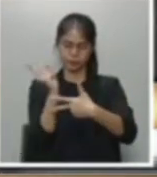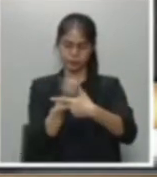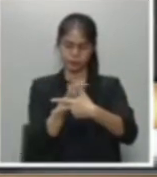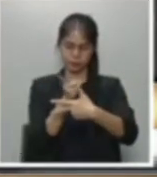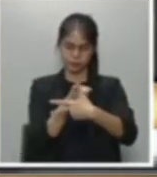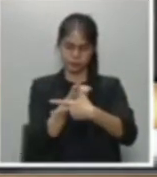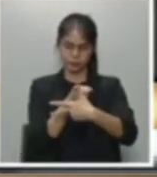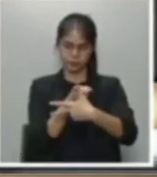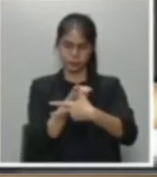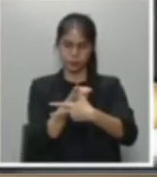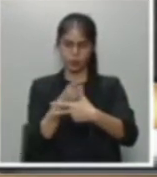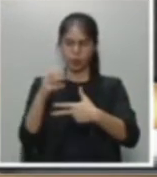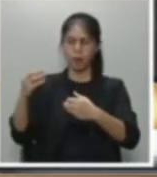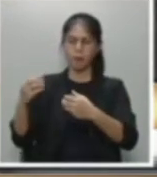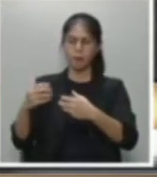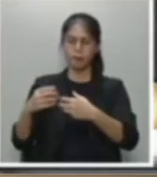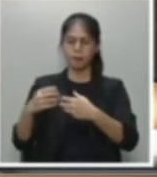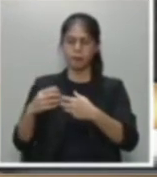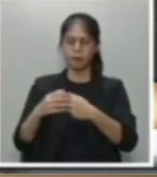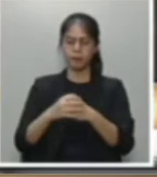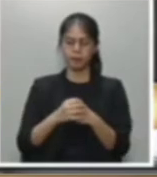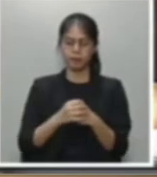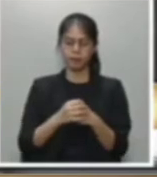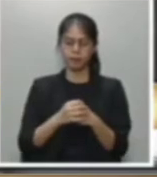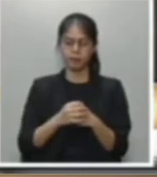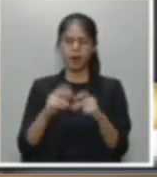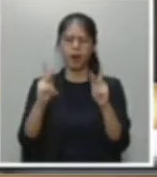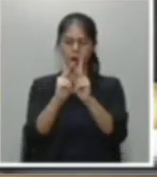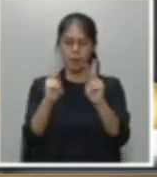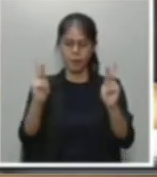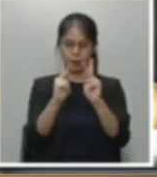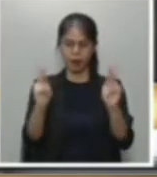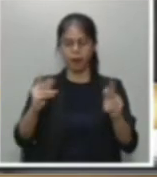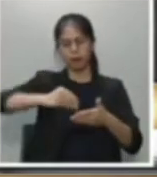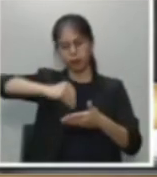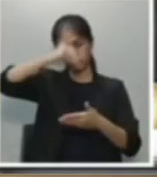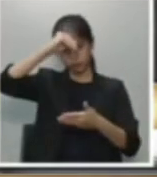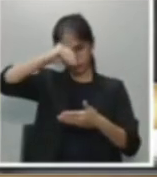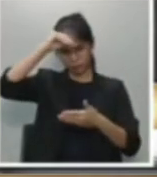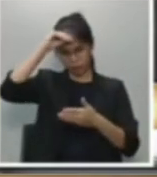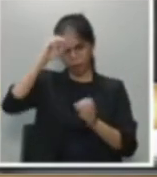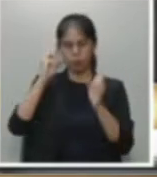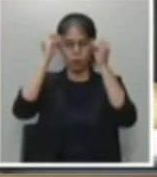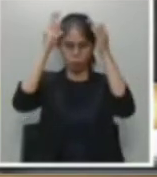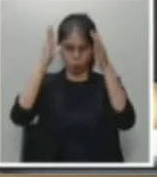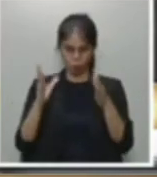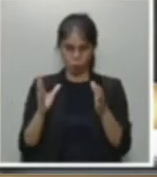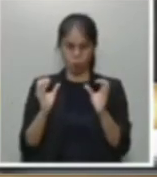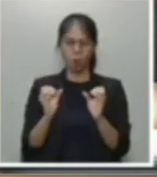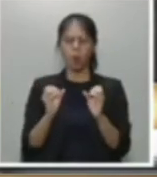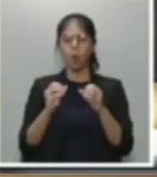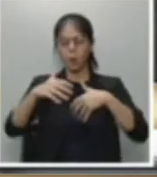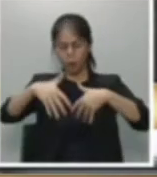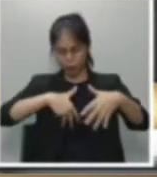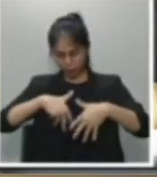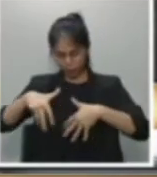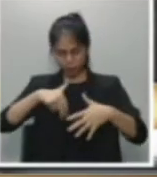การร้องเรียนจากคณะกรรมการสถานศึกษาคณะครูอาจารย์พี่น้องประชาชนน